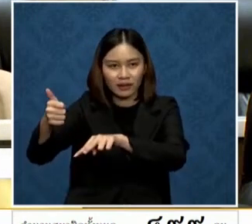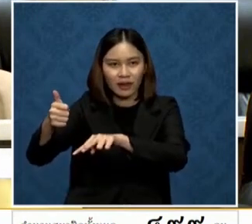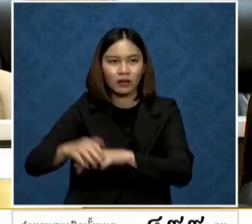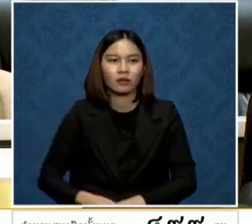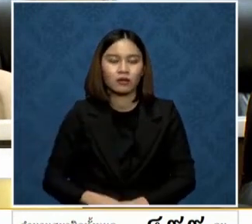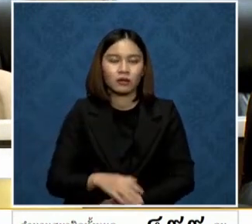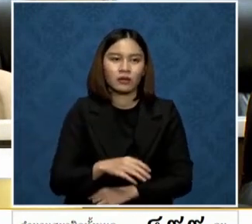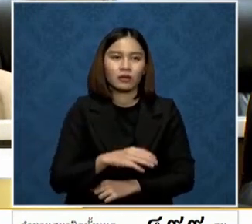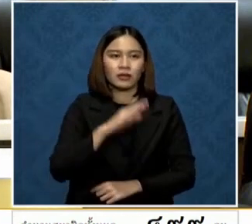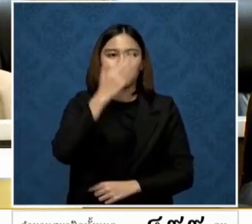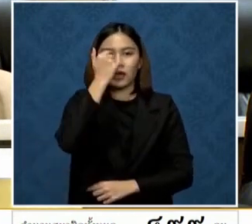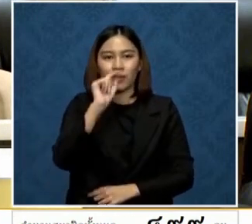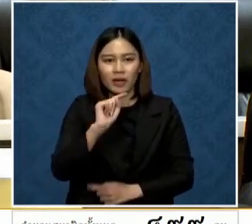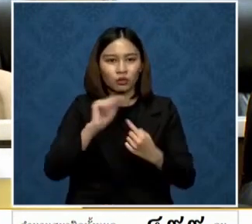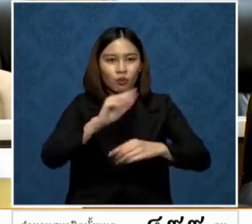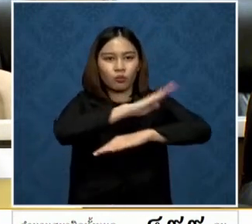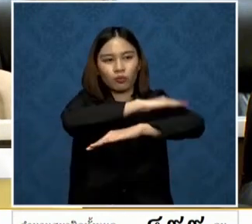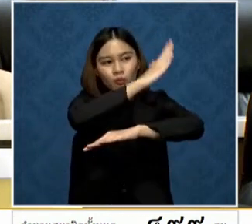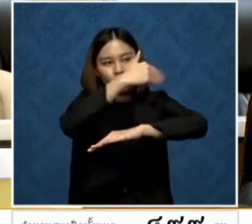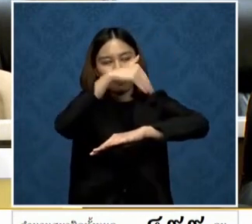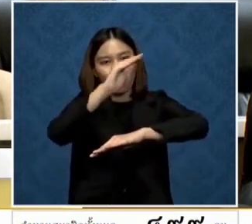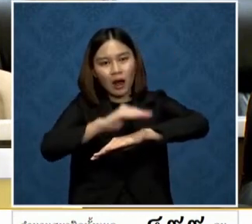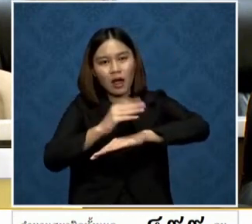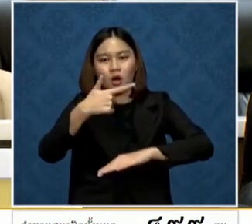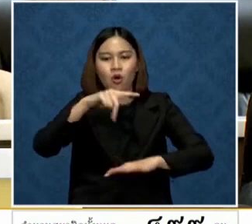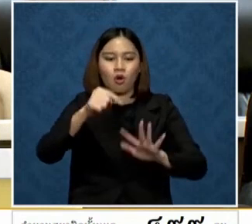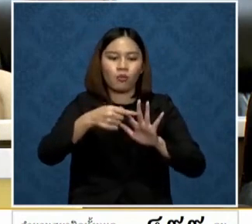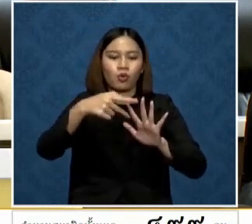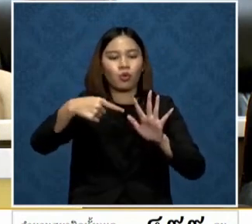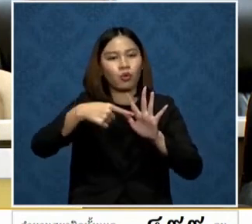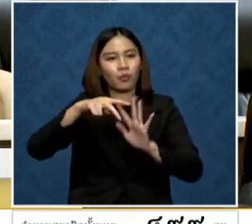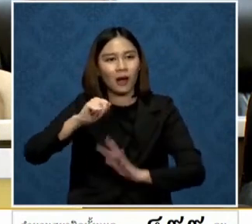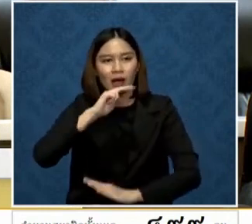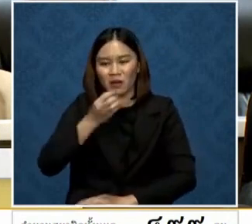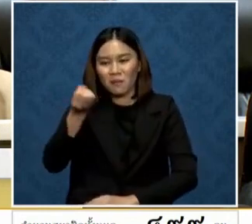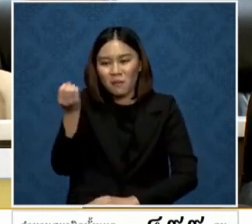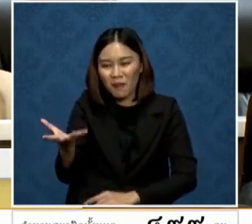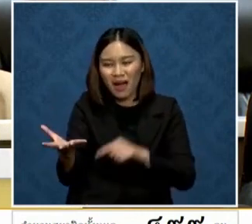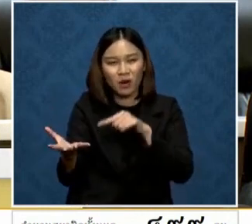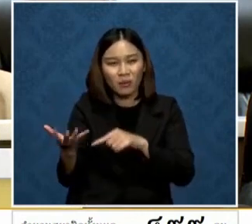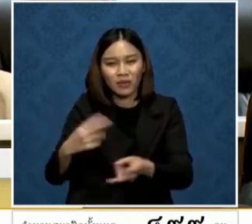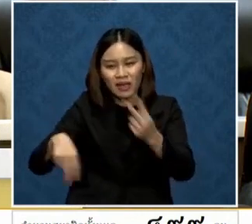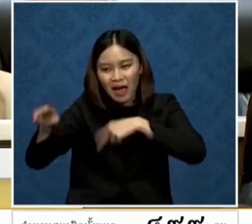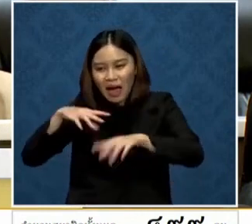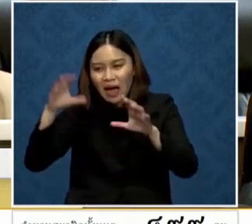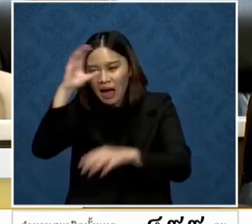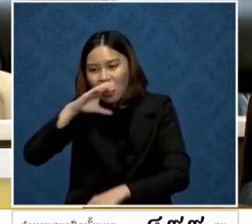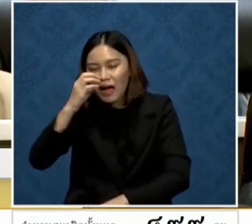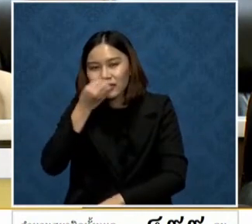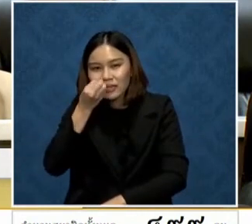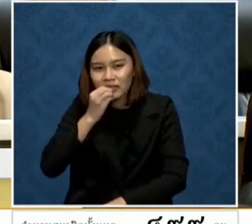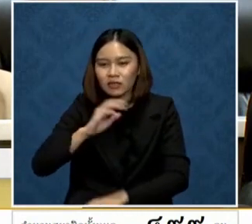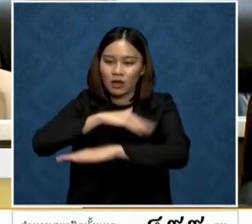แต่ถ้าเพราะว่าจริงๆแล้วอยู่บนเขาเทือกเขาภูพานเนี่ยถึงจะเยอะเขาก็ยังมีที่หากินในเทือก